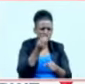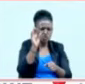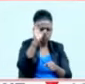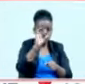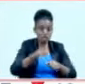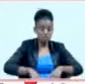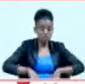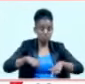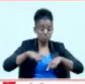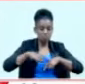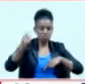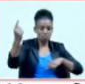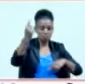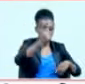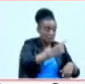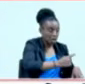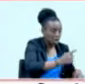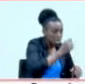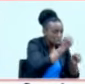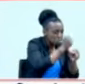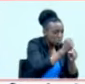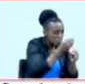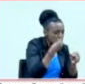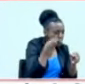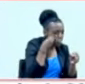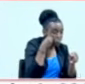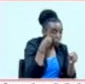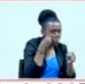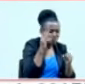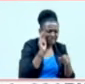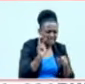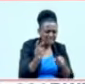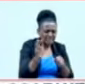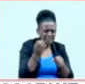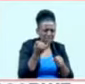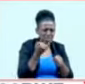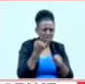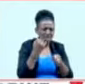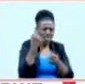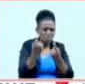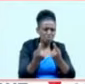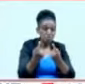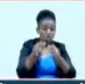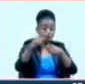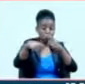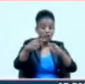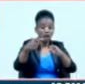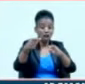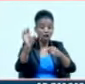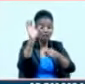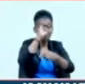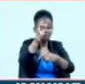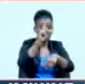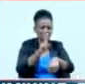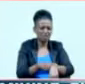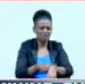gushaka imibereho, akaza ajya mu mirimo yo mu rugo se, kureba abana se, guteka se, bigakomeza gucya akabura